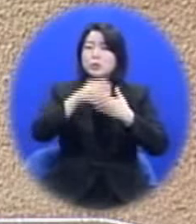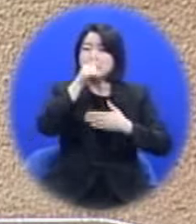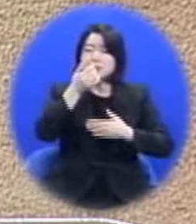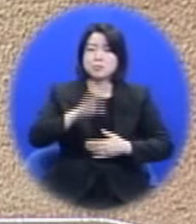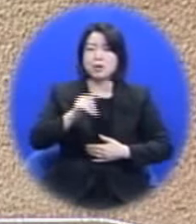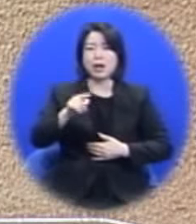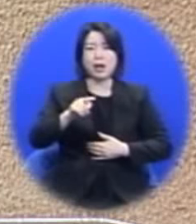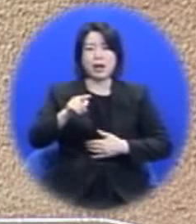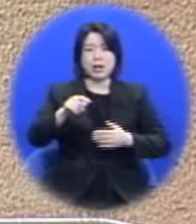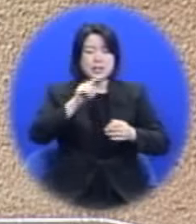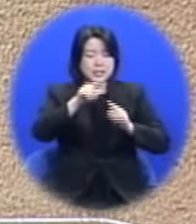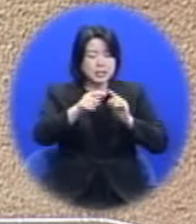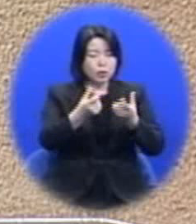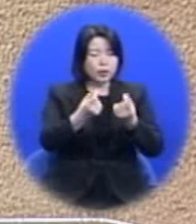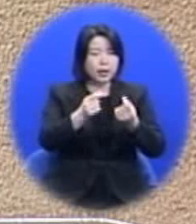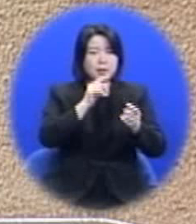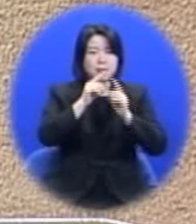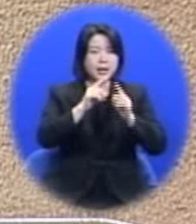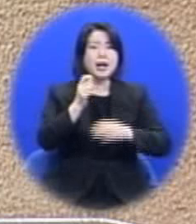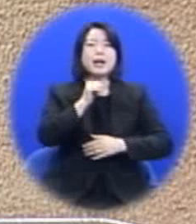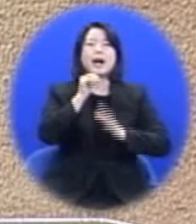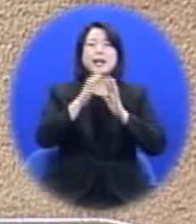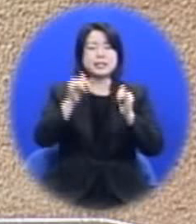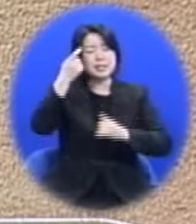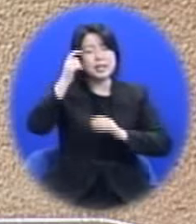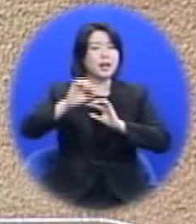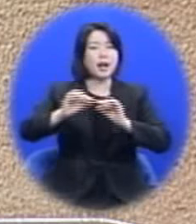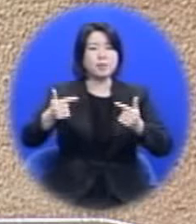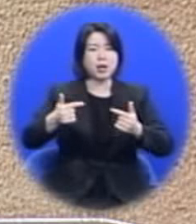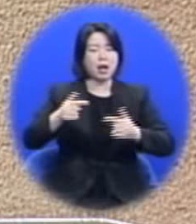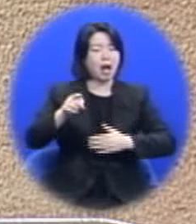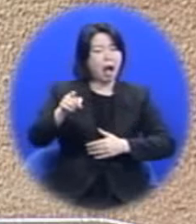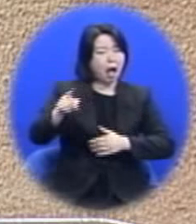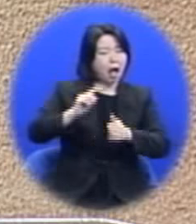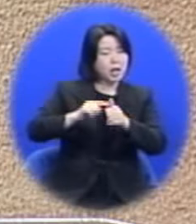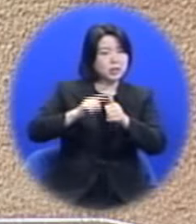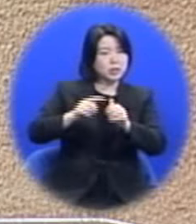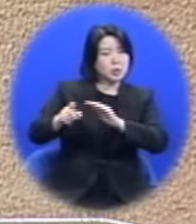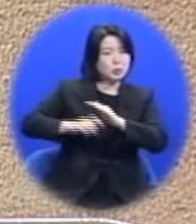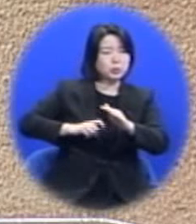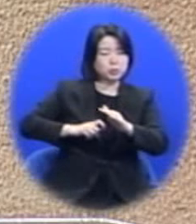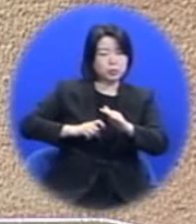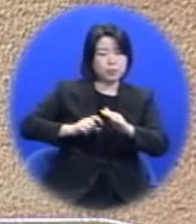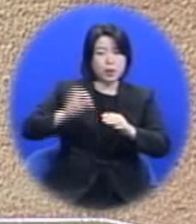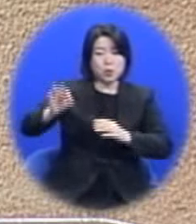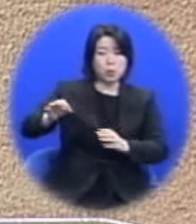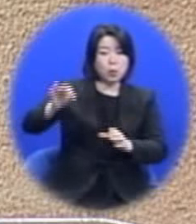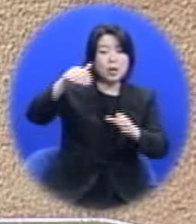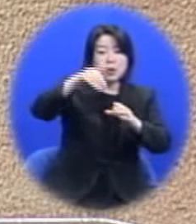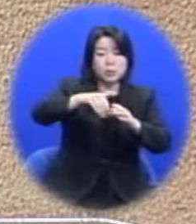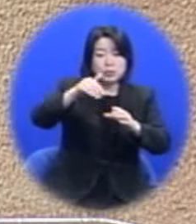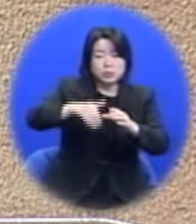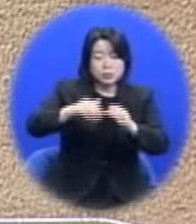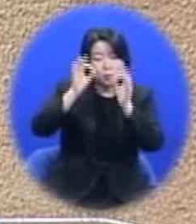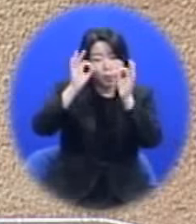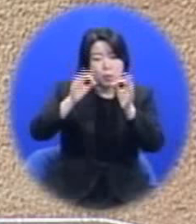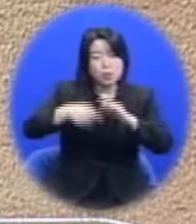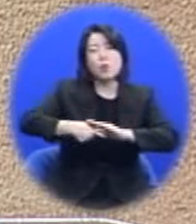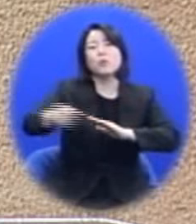말하면 가난한 자들을 생각함이 아니요 그는 도둑이라 돈꾀를 막고 거기 넣는 것을 훔쳐이러라.